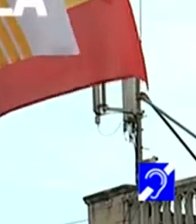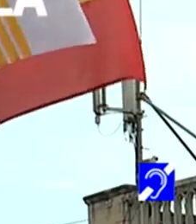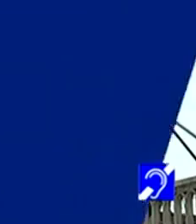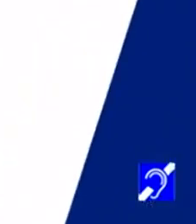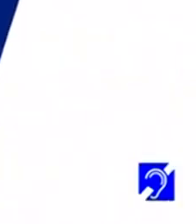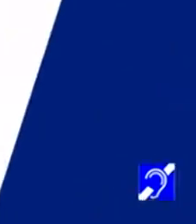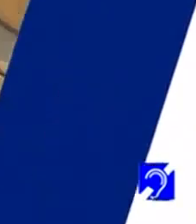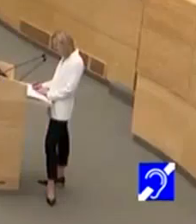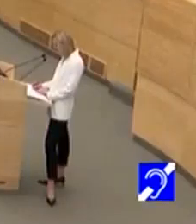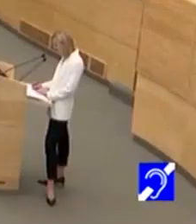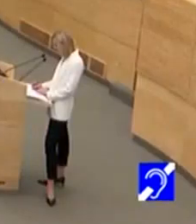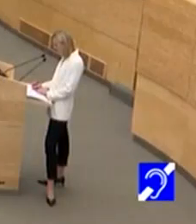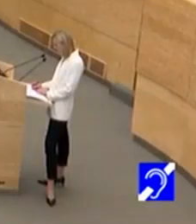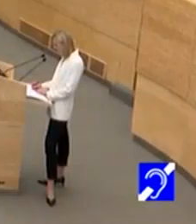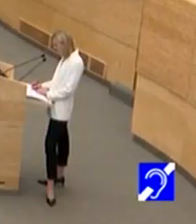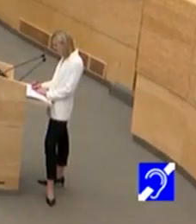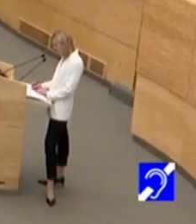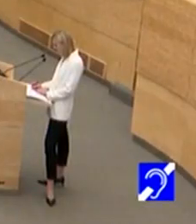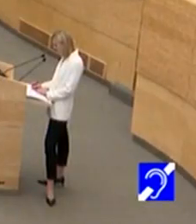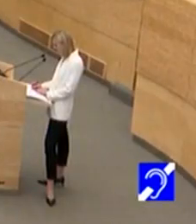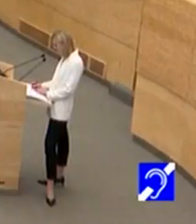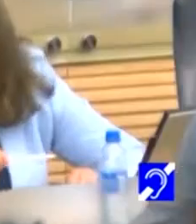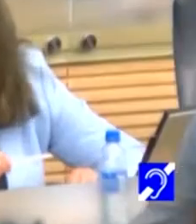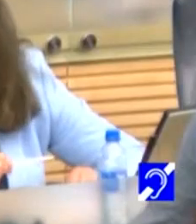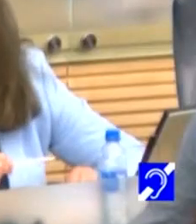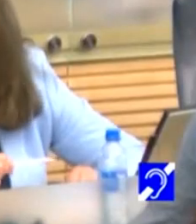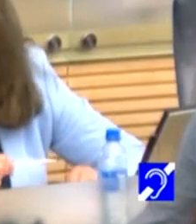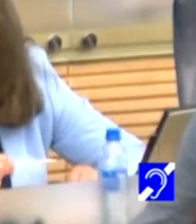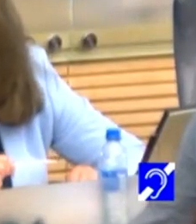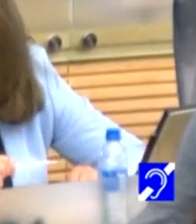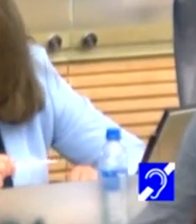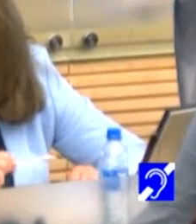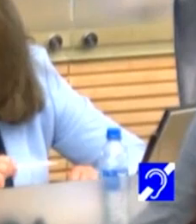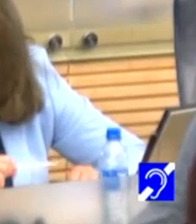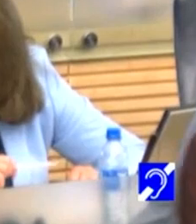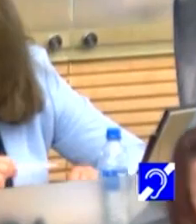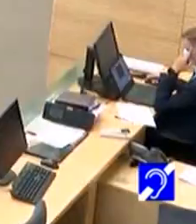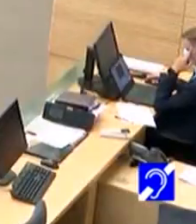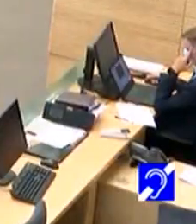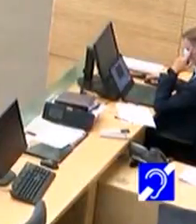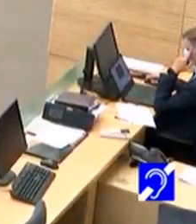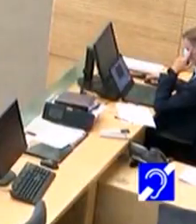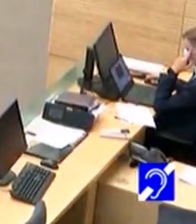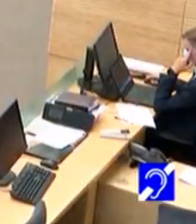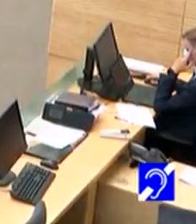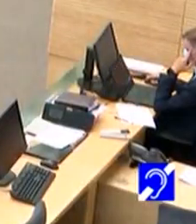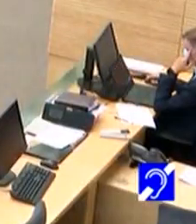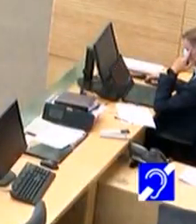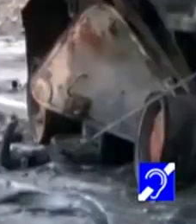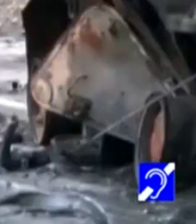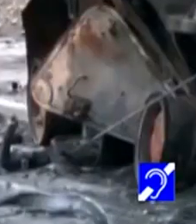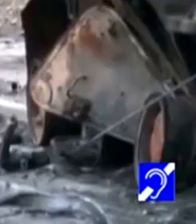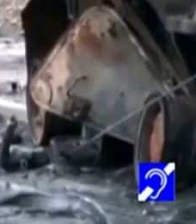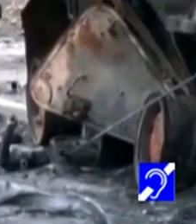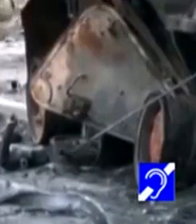de consilieri. Deputații lituanieni cer instituirea unui tribunal internațional după modelul celui de la